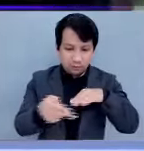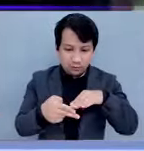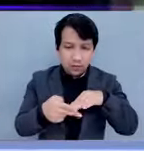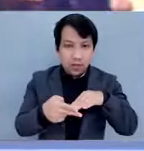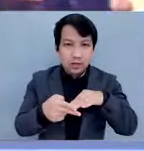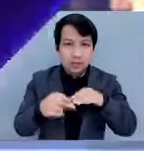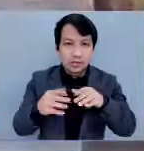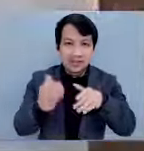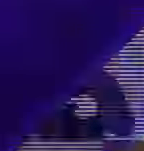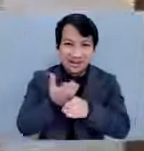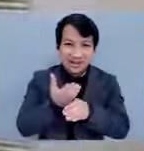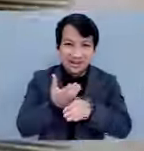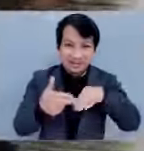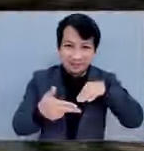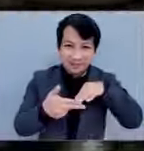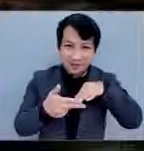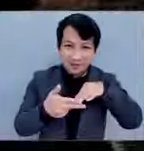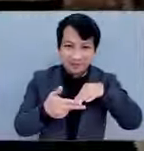Gerard de la Peña.